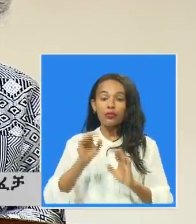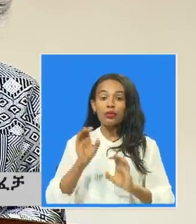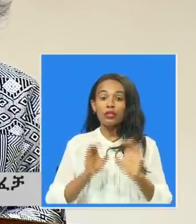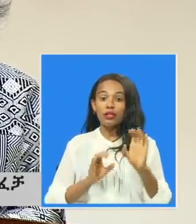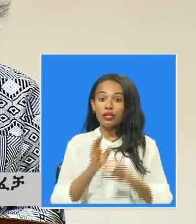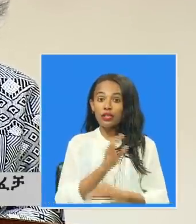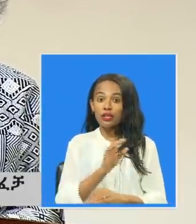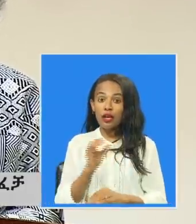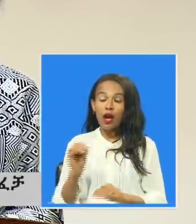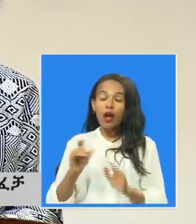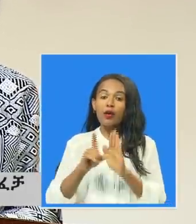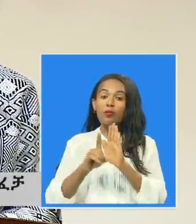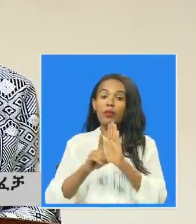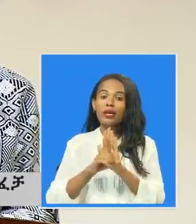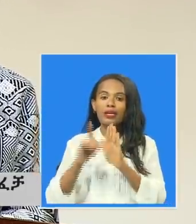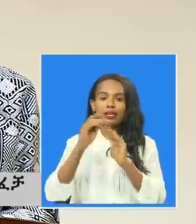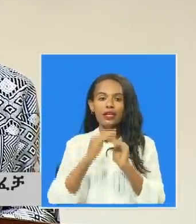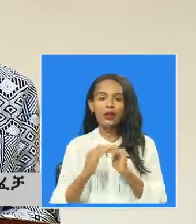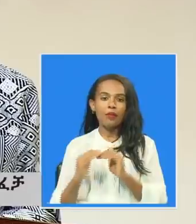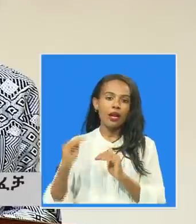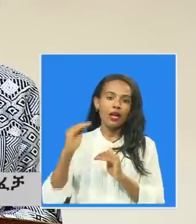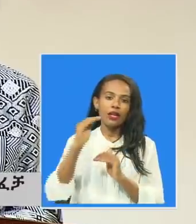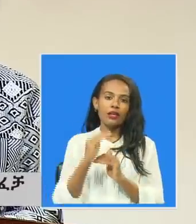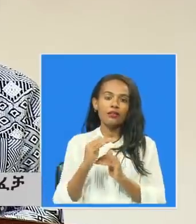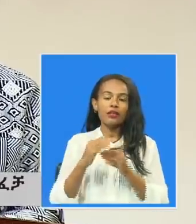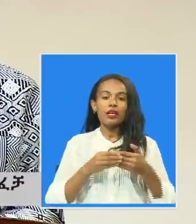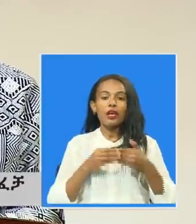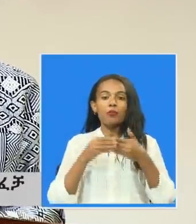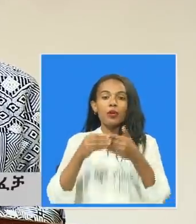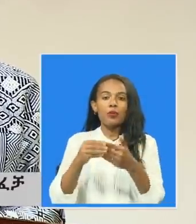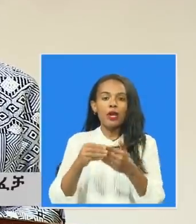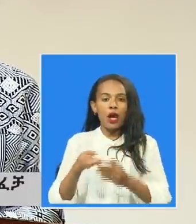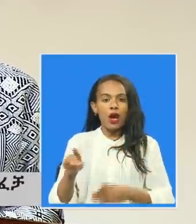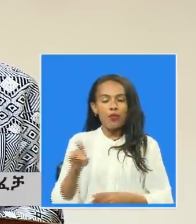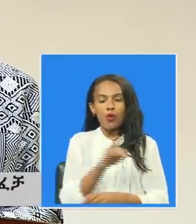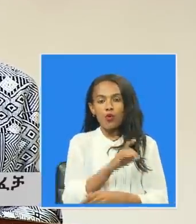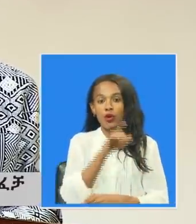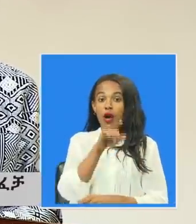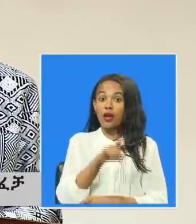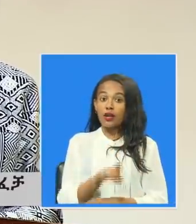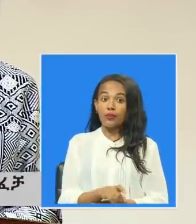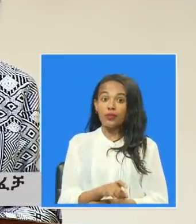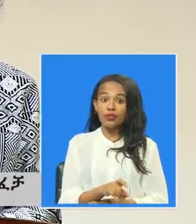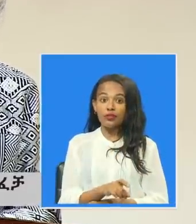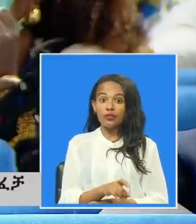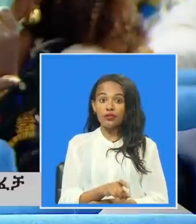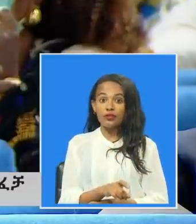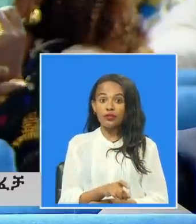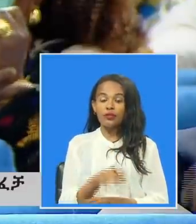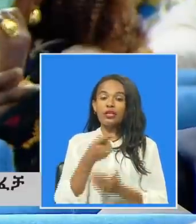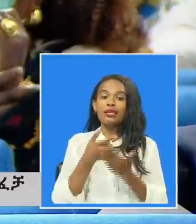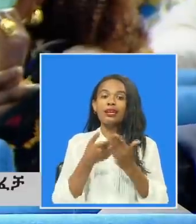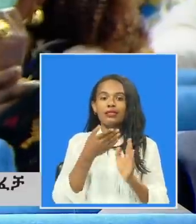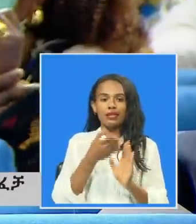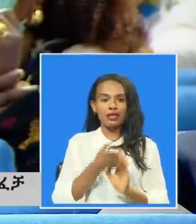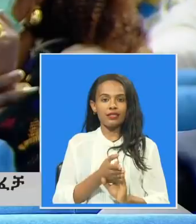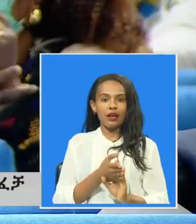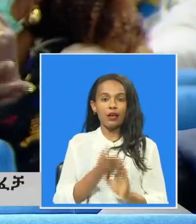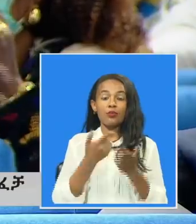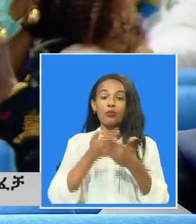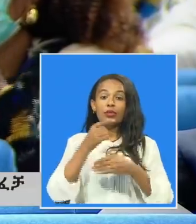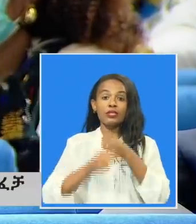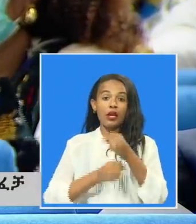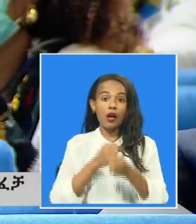የሚካሄድና በህግ የበላይነት የሚመራ መሆን ይኖርበታል። ከዚህ አንፃር በዚህ